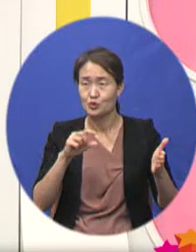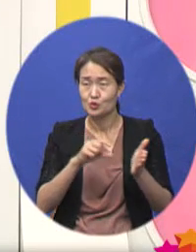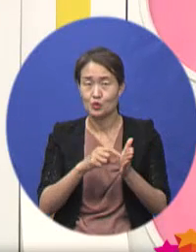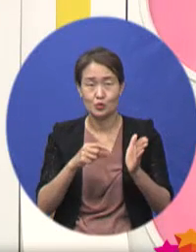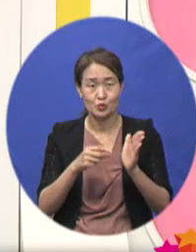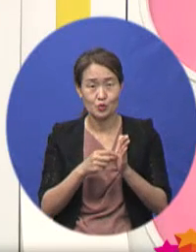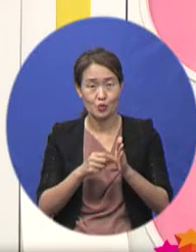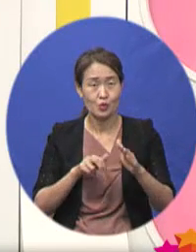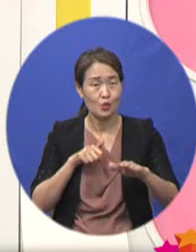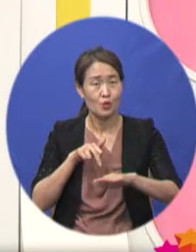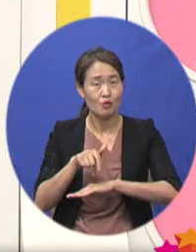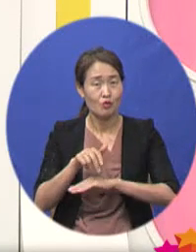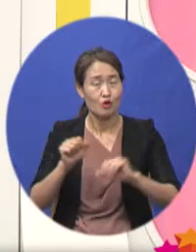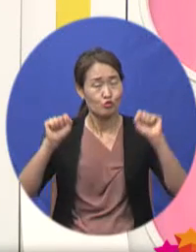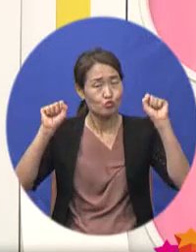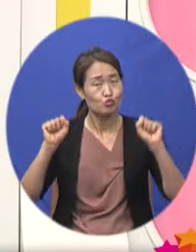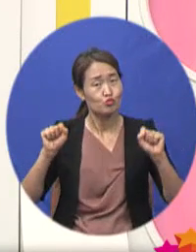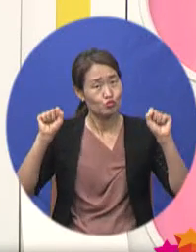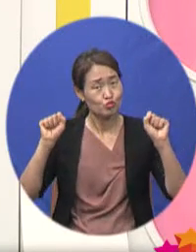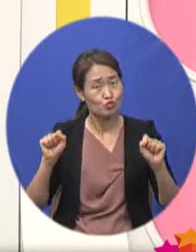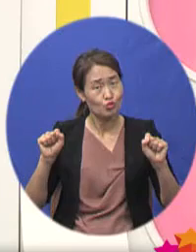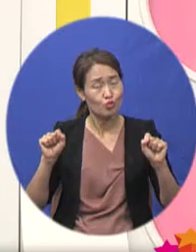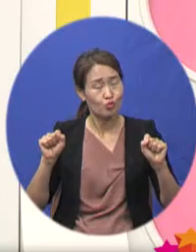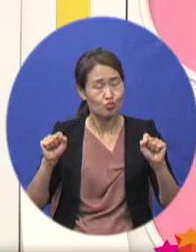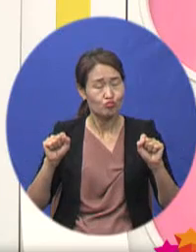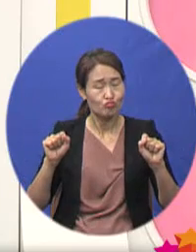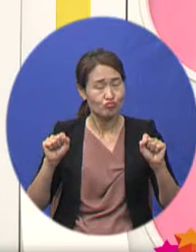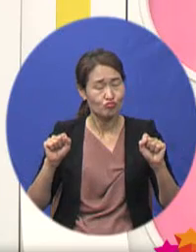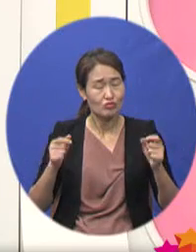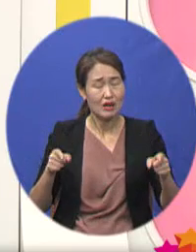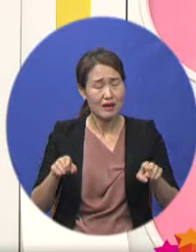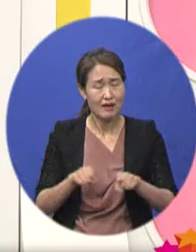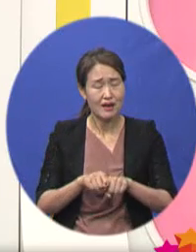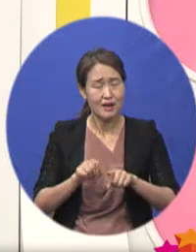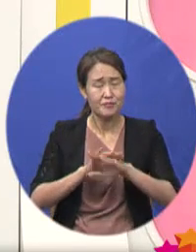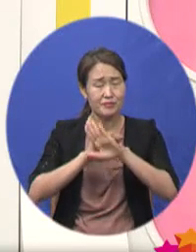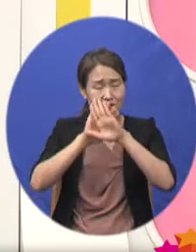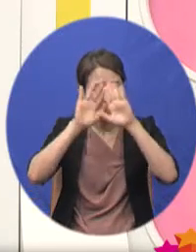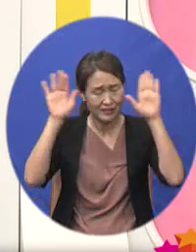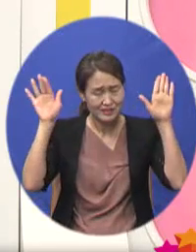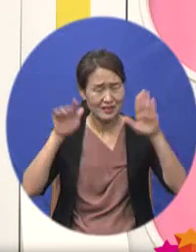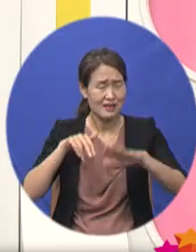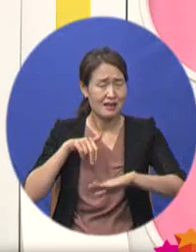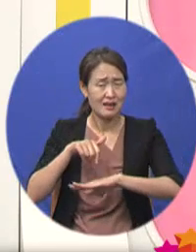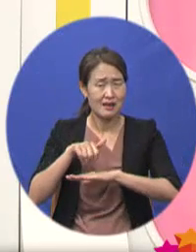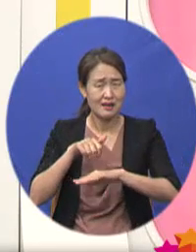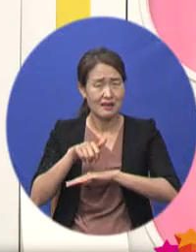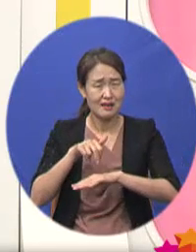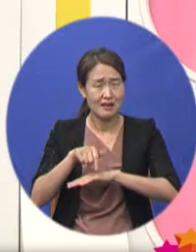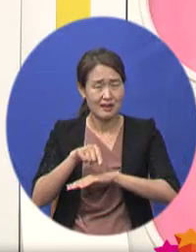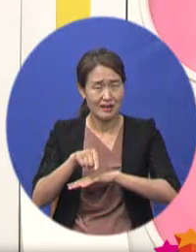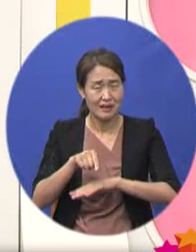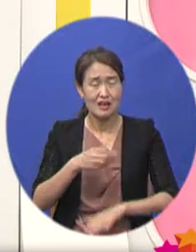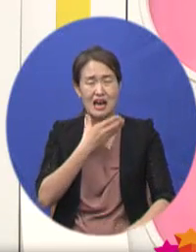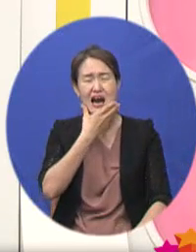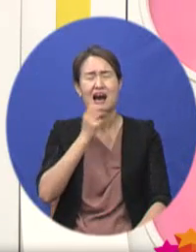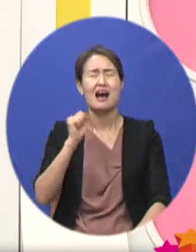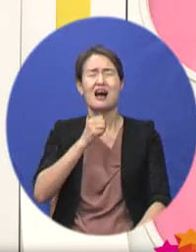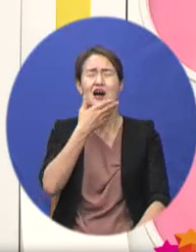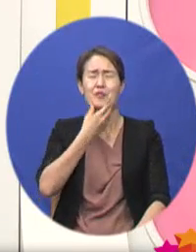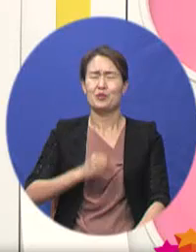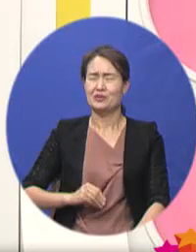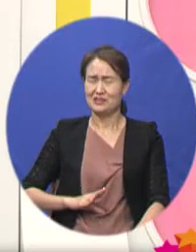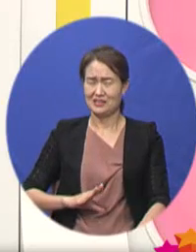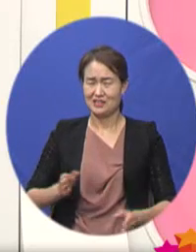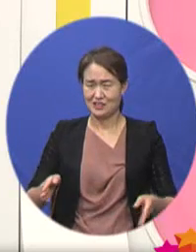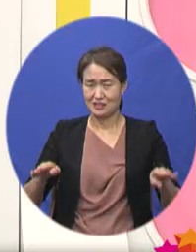걸어서 이제 운동 겸 낮에 걸어와요. 야, 걸어서 이쁘는데. 아, 네. 복지관. 예. 예.